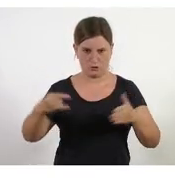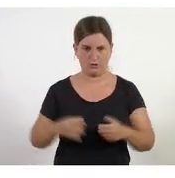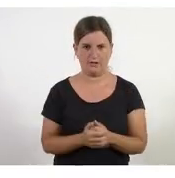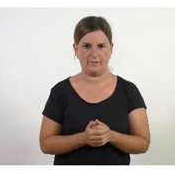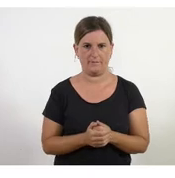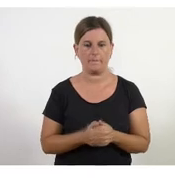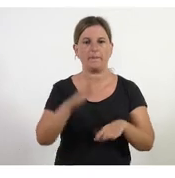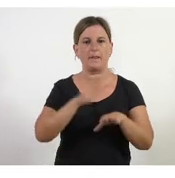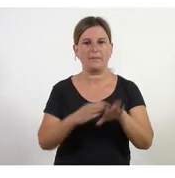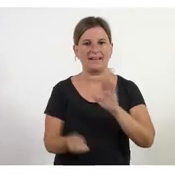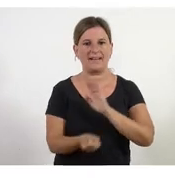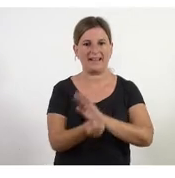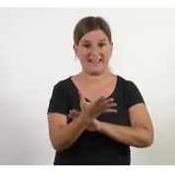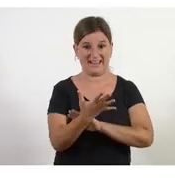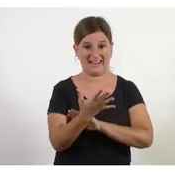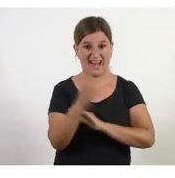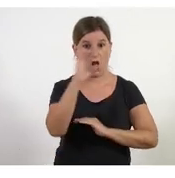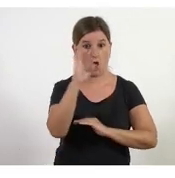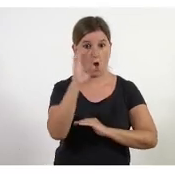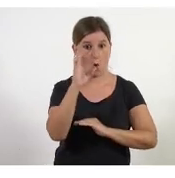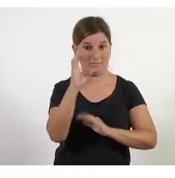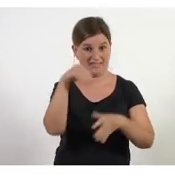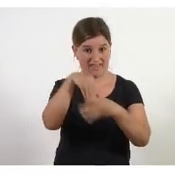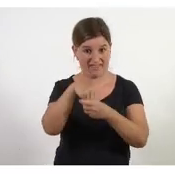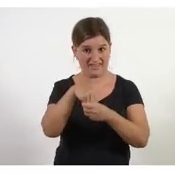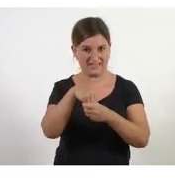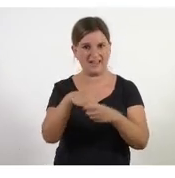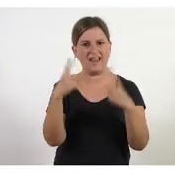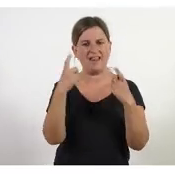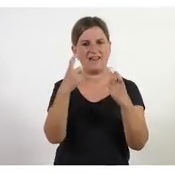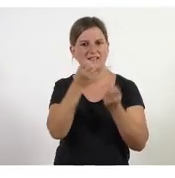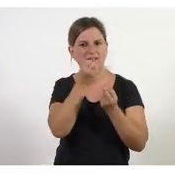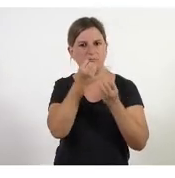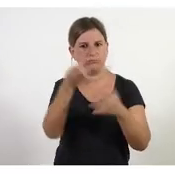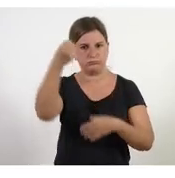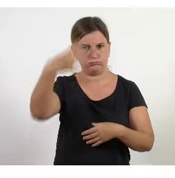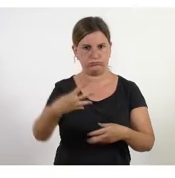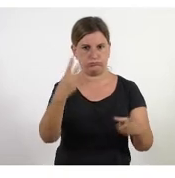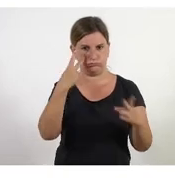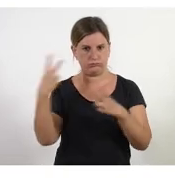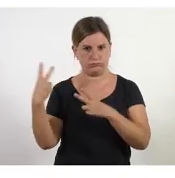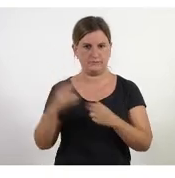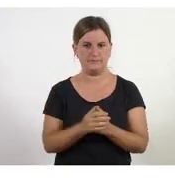Per crear la compte a TechSap Spain, necessitem aquestes dades que us he posat aquí a la pantalla.